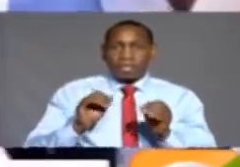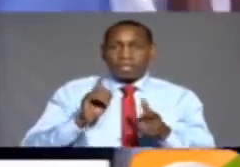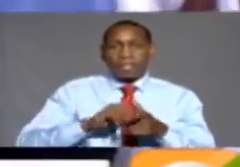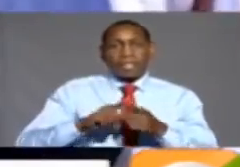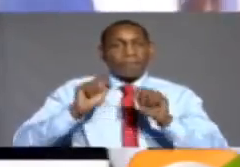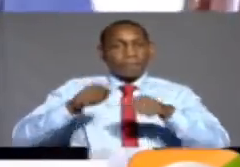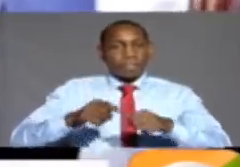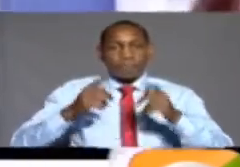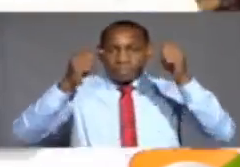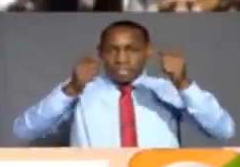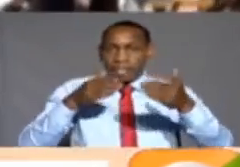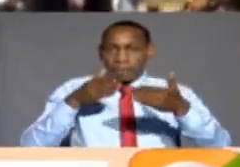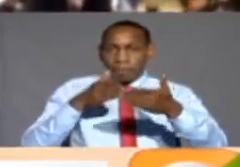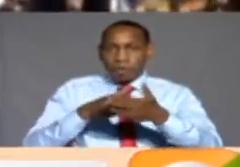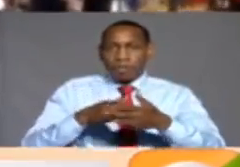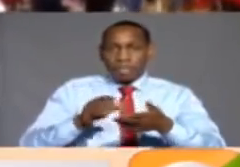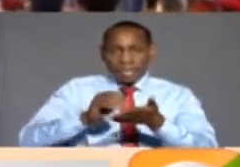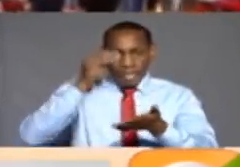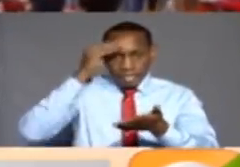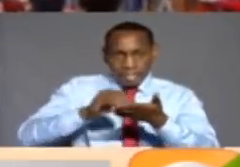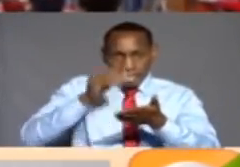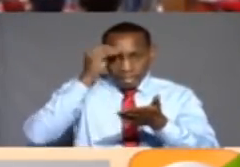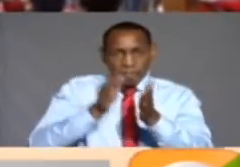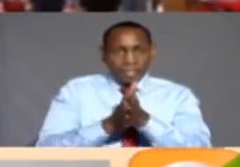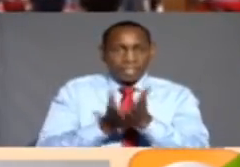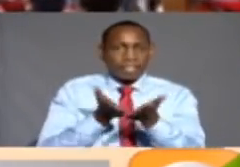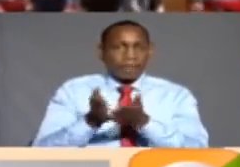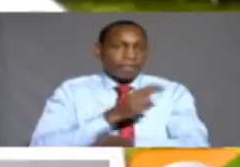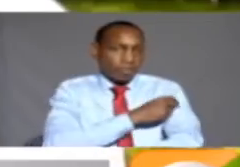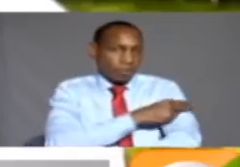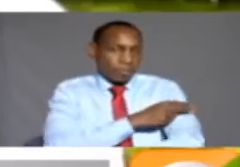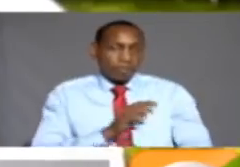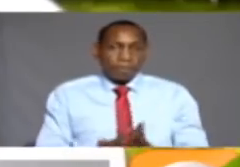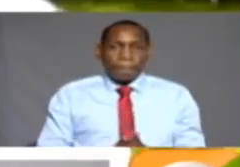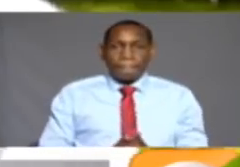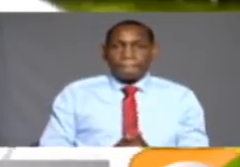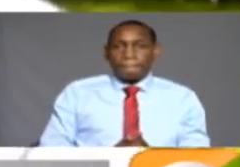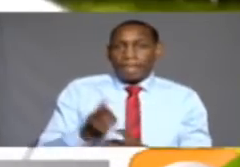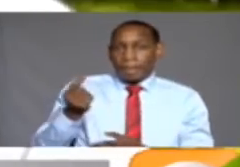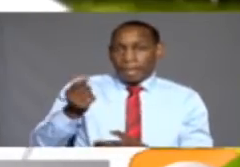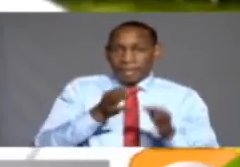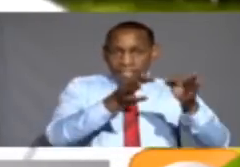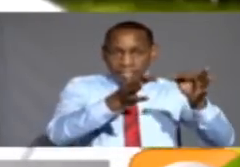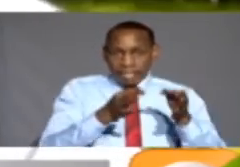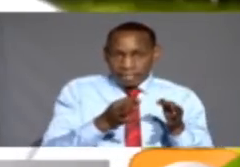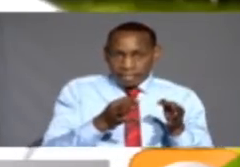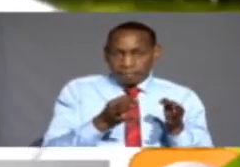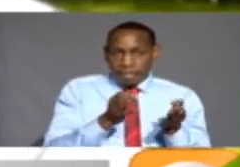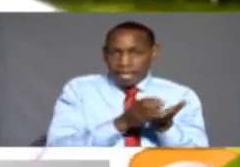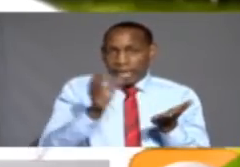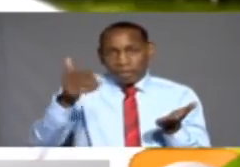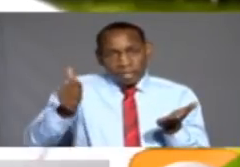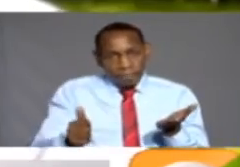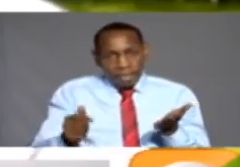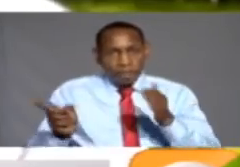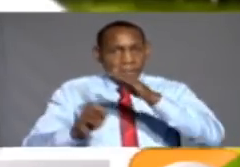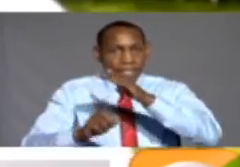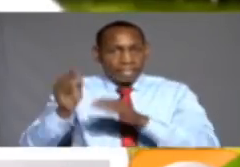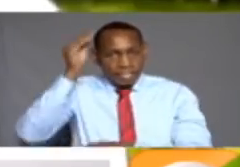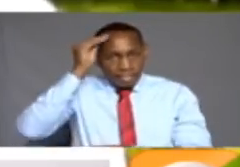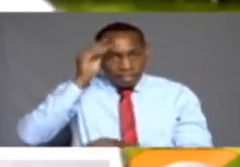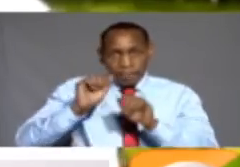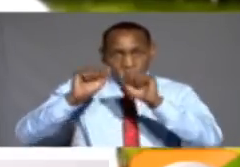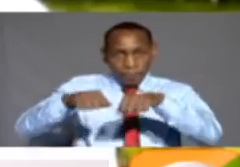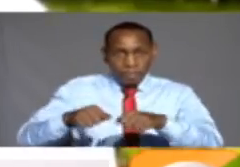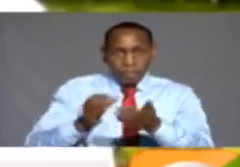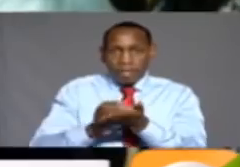na kususia mafundisho pamoja na huduma hospitalini. All the money is in treasury, not it has not yet been released to the Ministry of Education for it